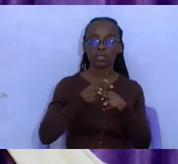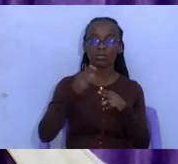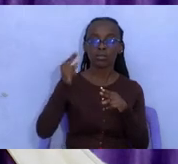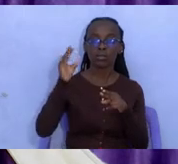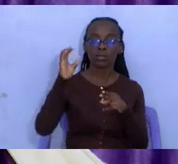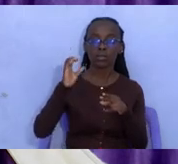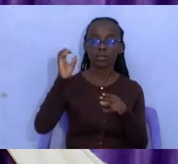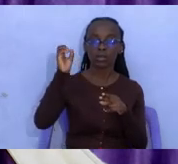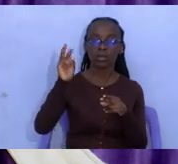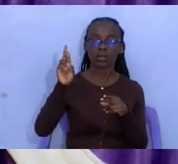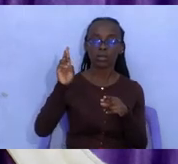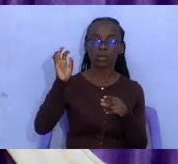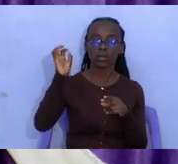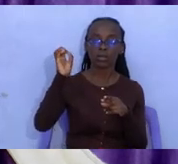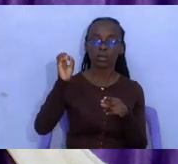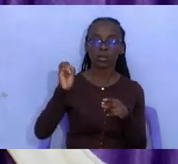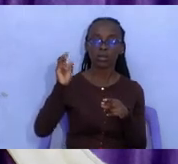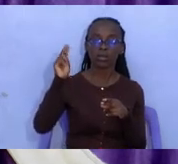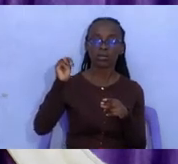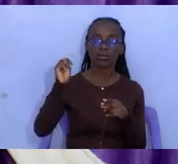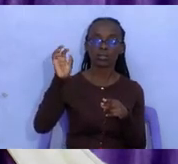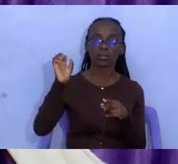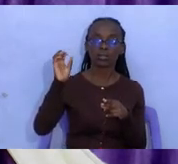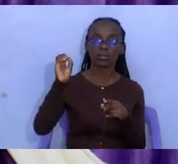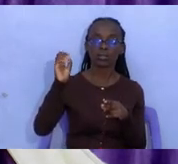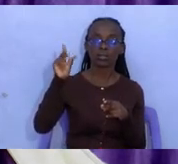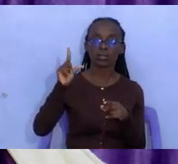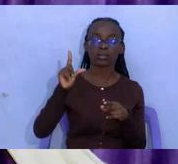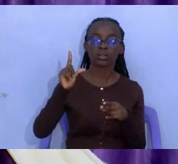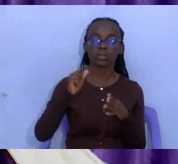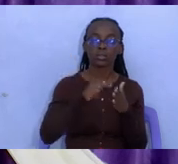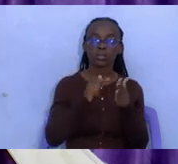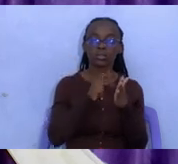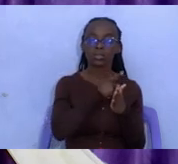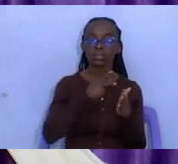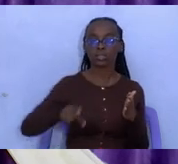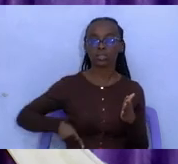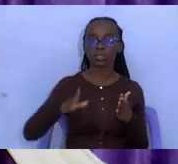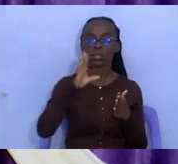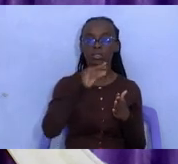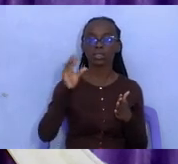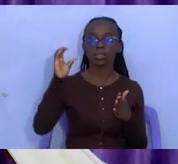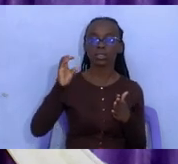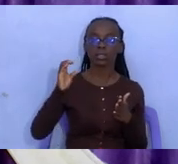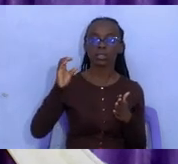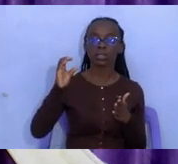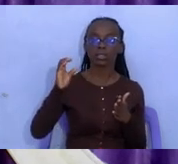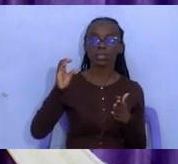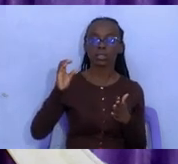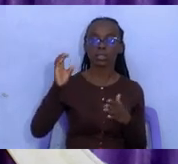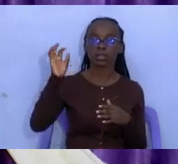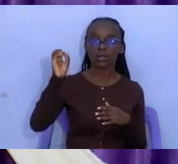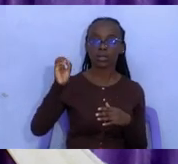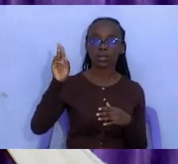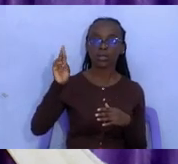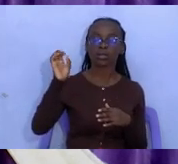Tunajifunza kuhusu yule mfalme na huyu mtu wa Mungu Cornelio. In Acts chapter number 10, mali